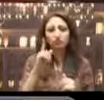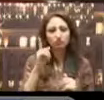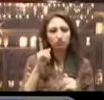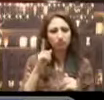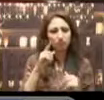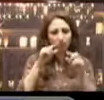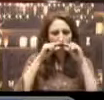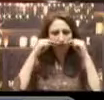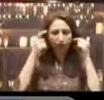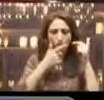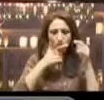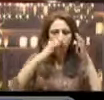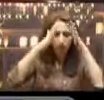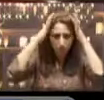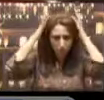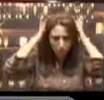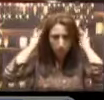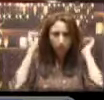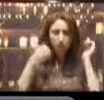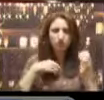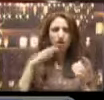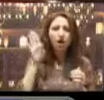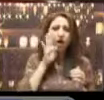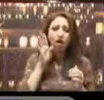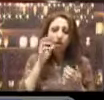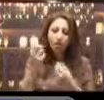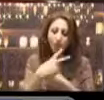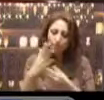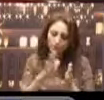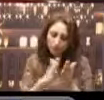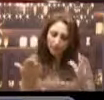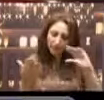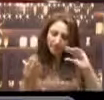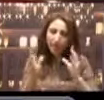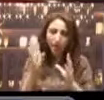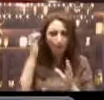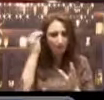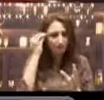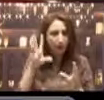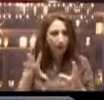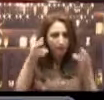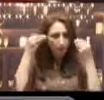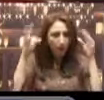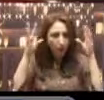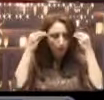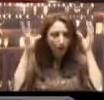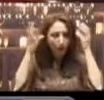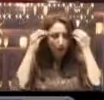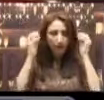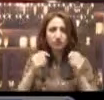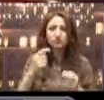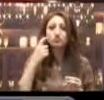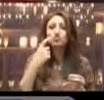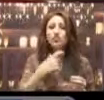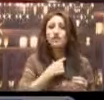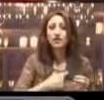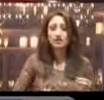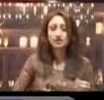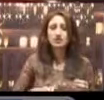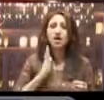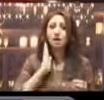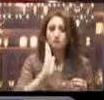وبدات يعني ده مثال بسيط بس بدات اشوف قد ايه قدره الانسان في